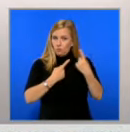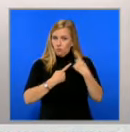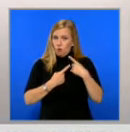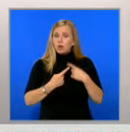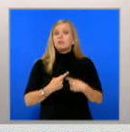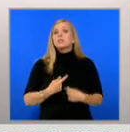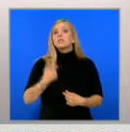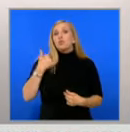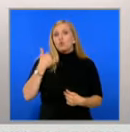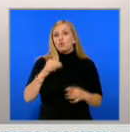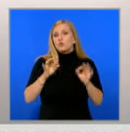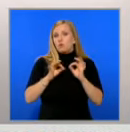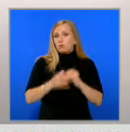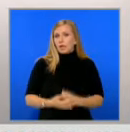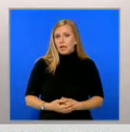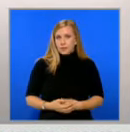добър